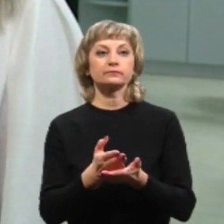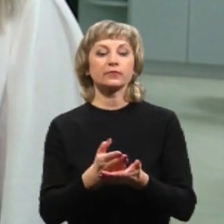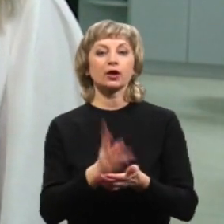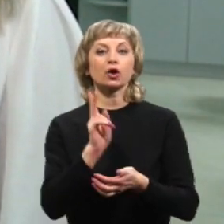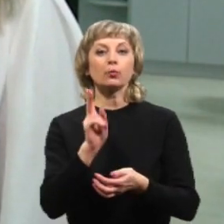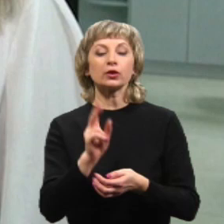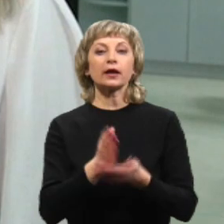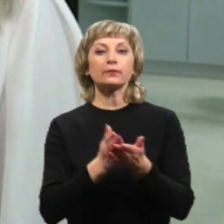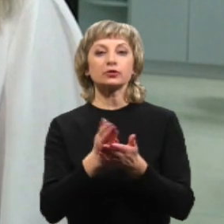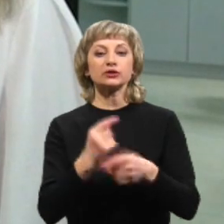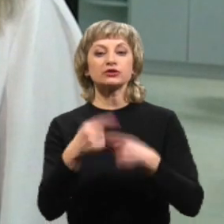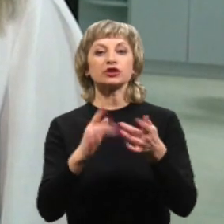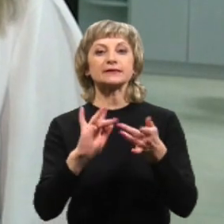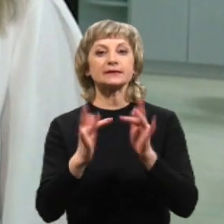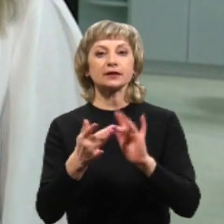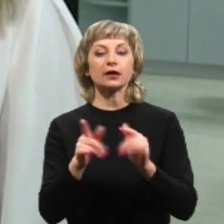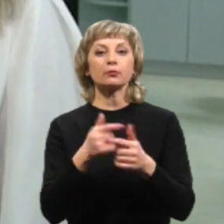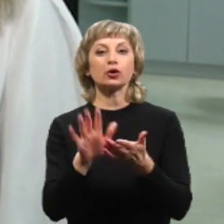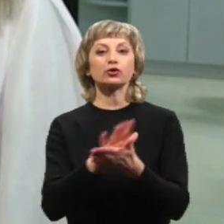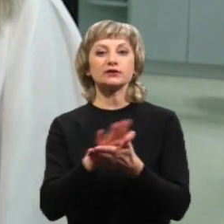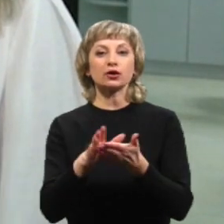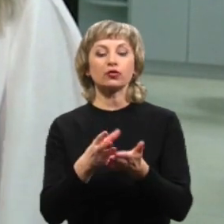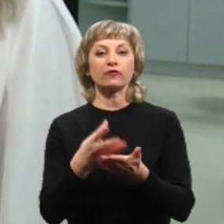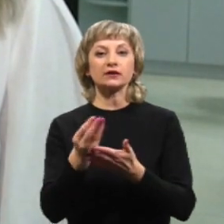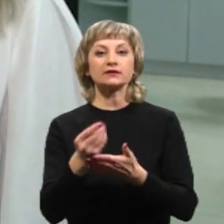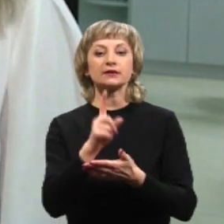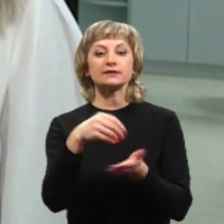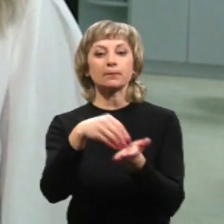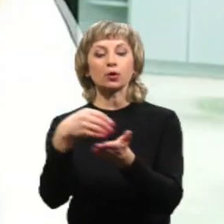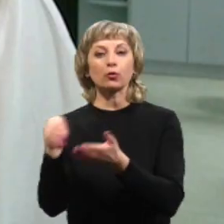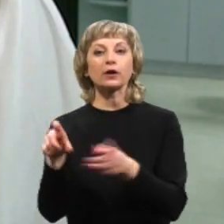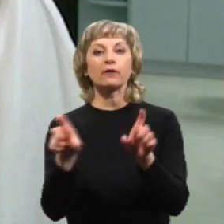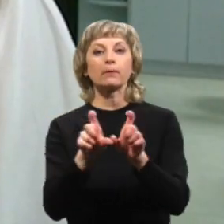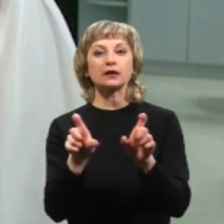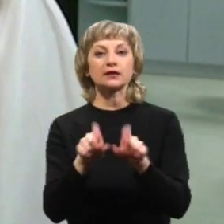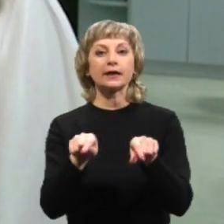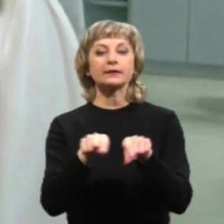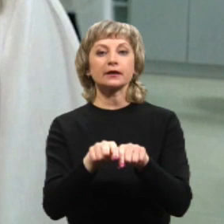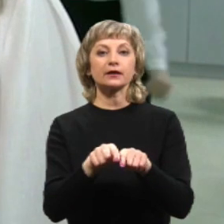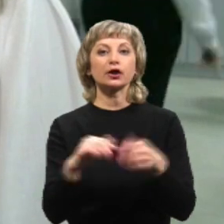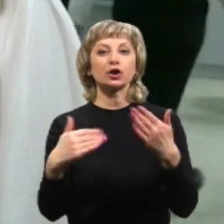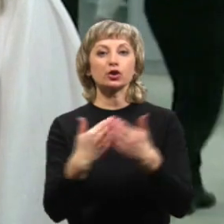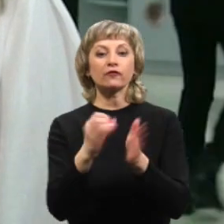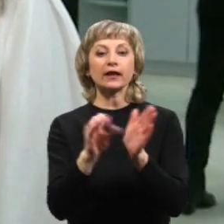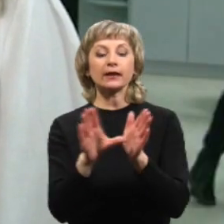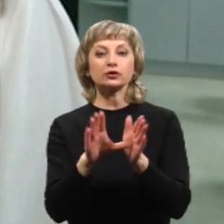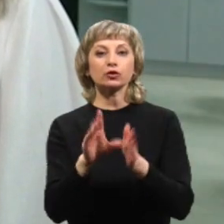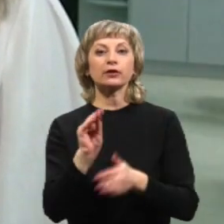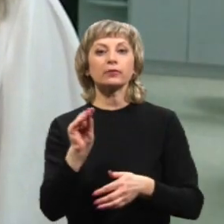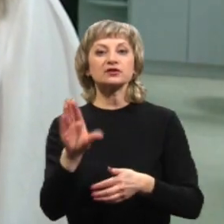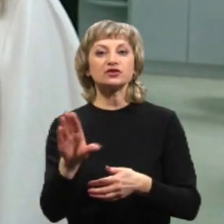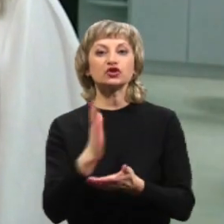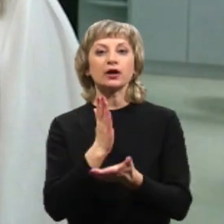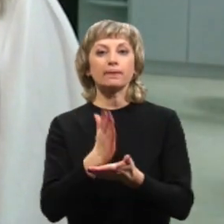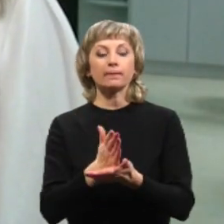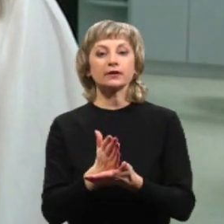комунальні послуги через інтернет або розрахуватись за покупки в магазині. Таке нове електронне посвідчення